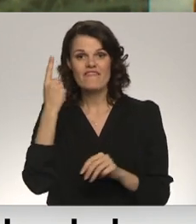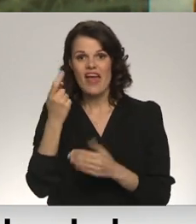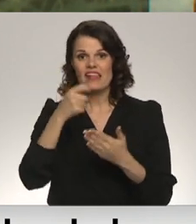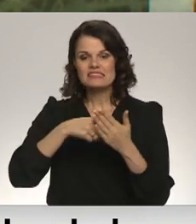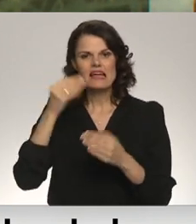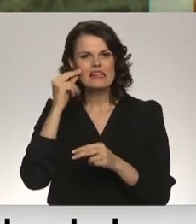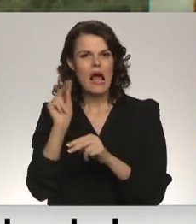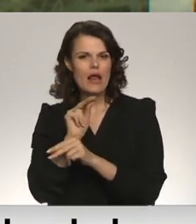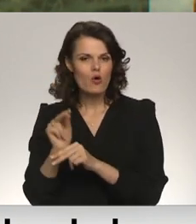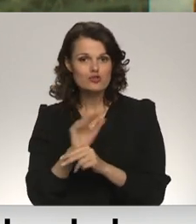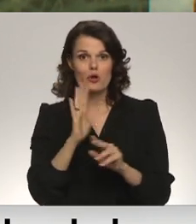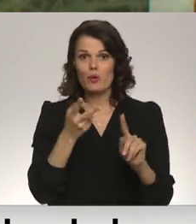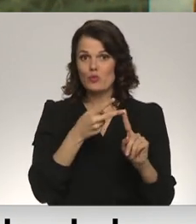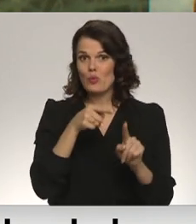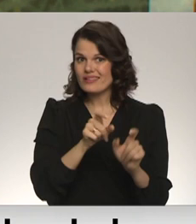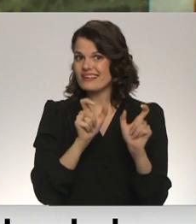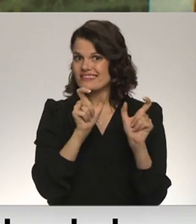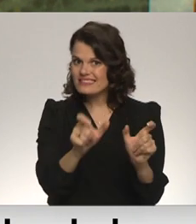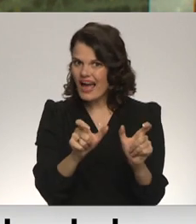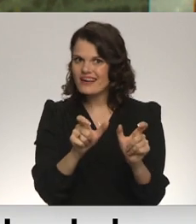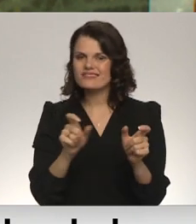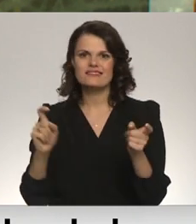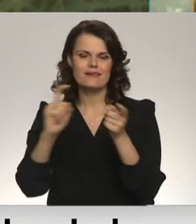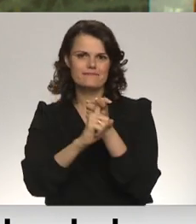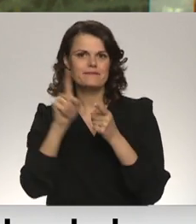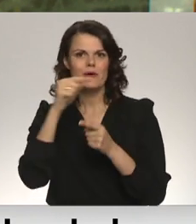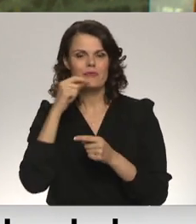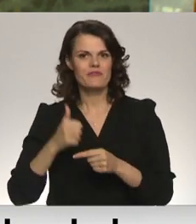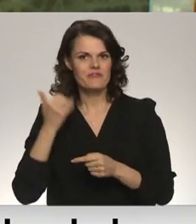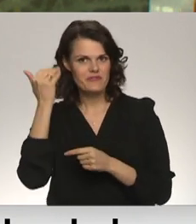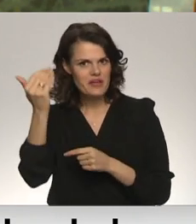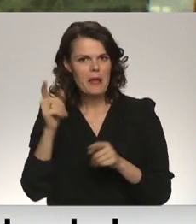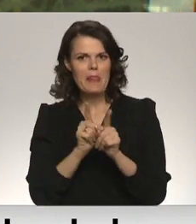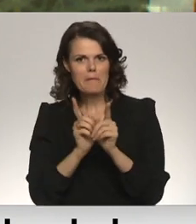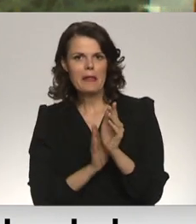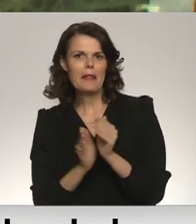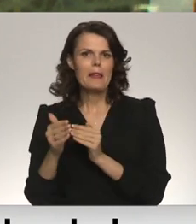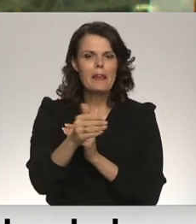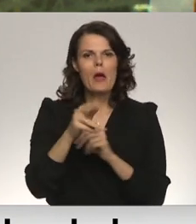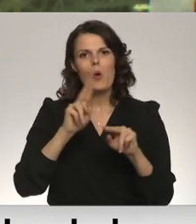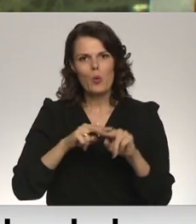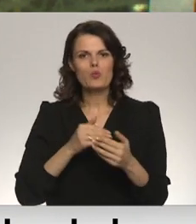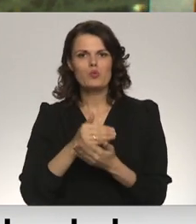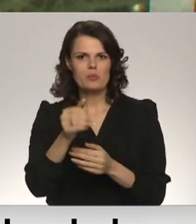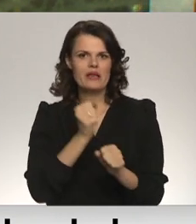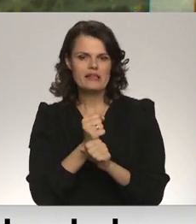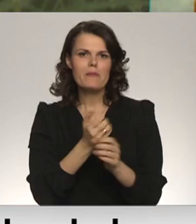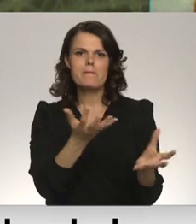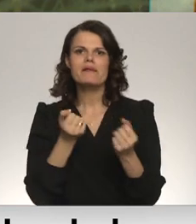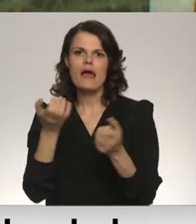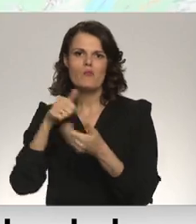bet otra, neraugoties uz sankcijām kā agresoru valsts uzņēmumiem, tās apiet un turpina darbu, pieņemot rezervācijas no